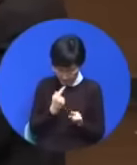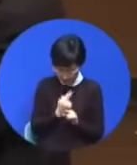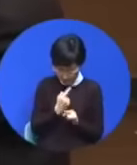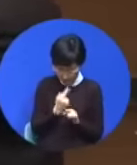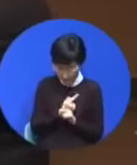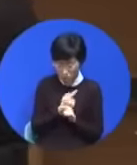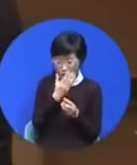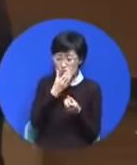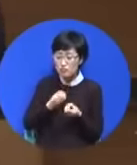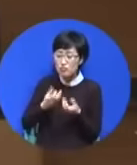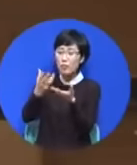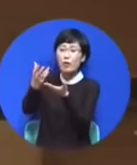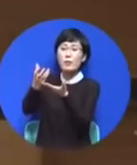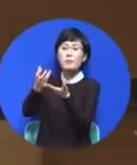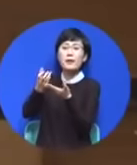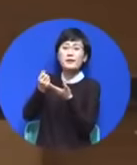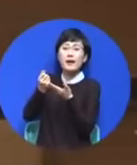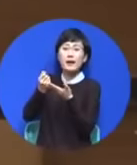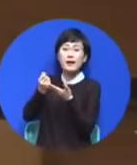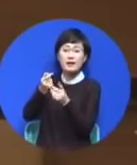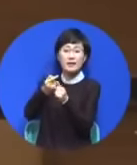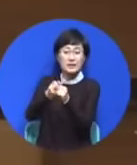세상 변화시킬 수